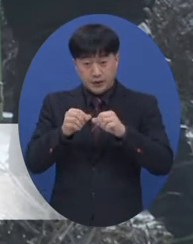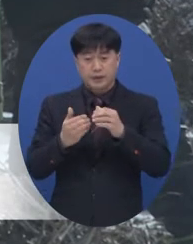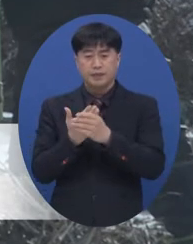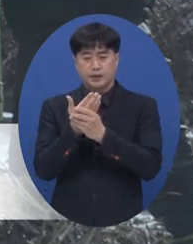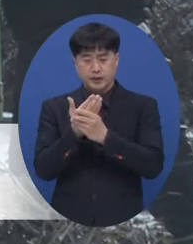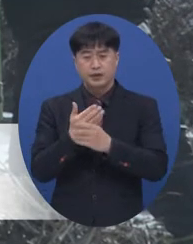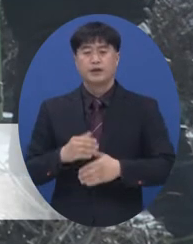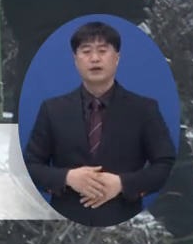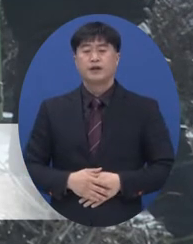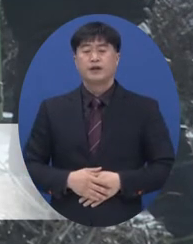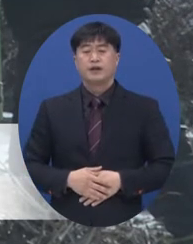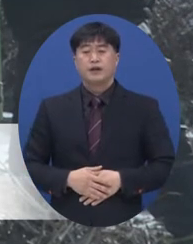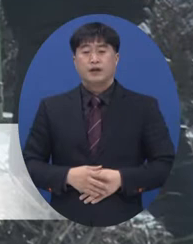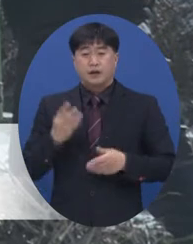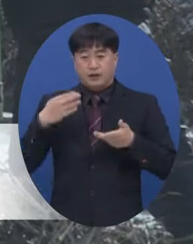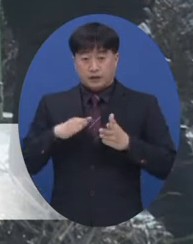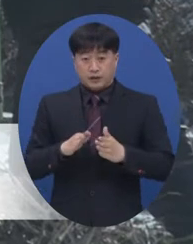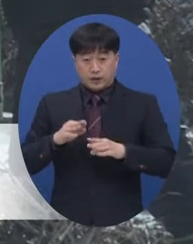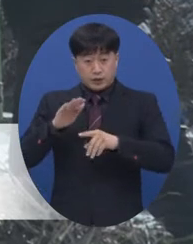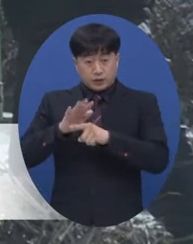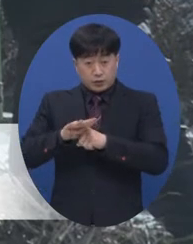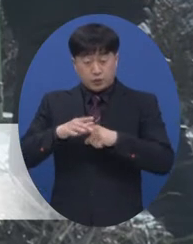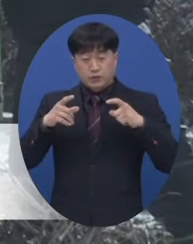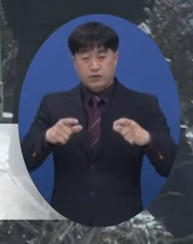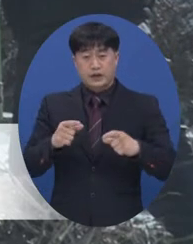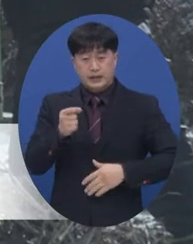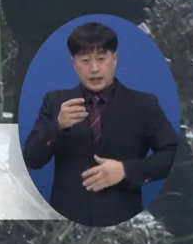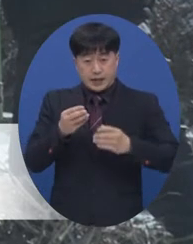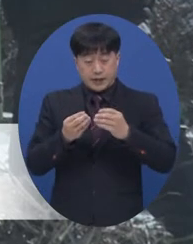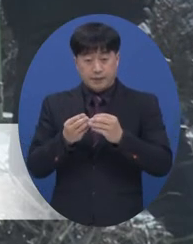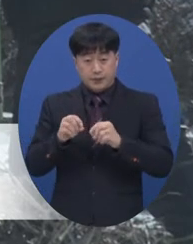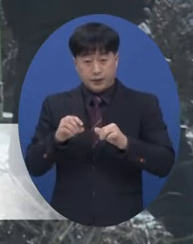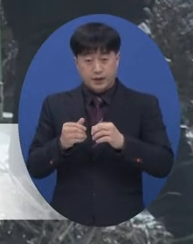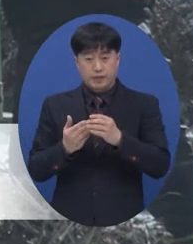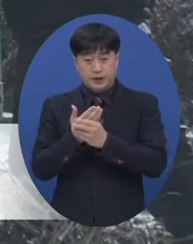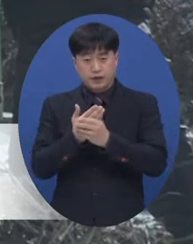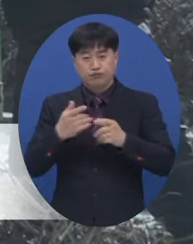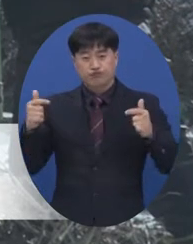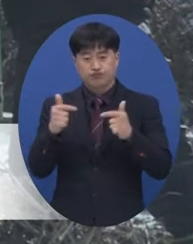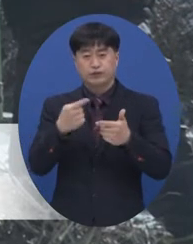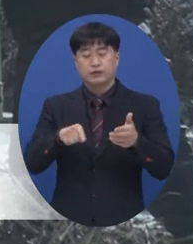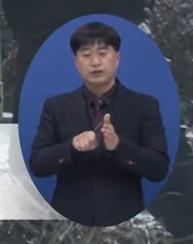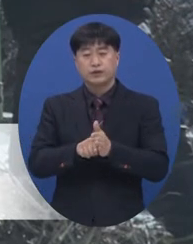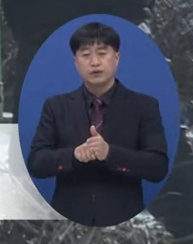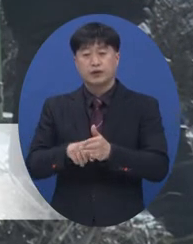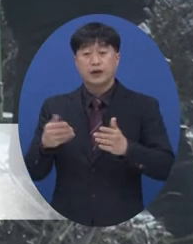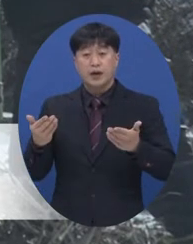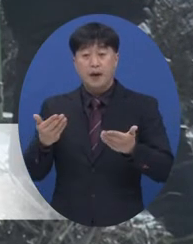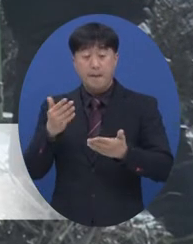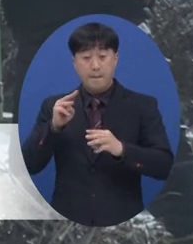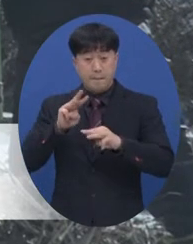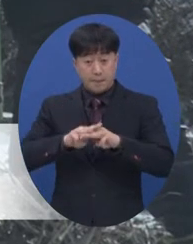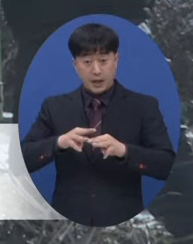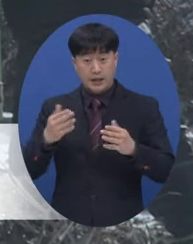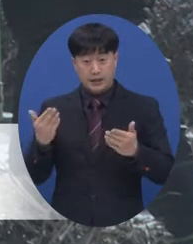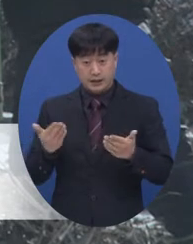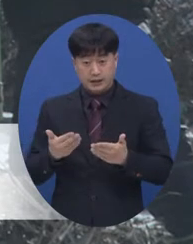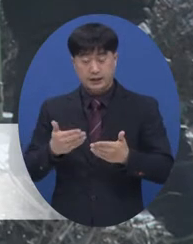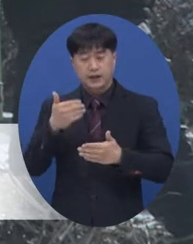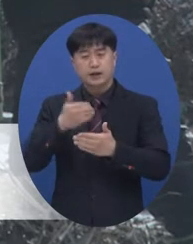발생한다고 합니다 경기도가 농촌지역 미세먼지 발생을 줄이기 위해 농업 짠 즙을 파쇄기 운영을